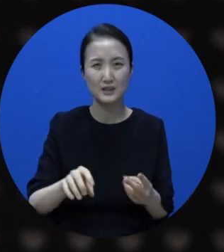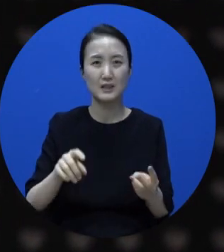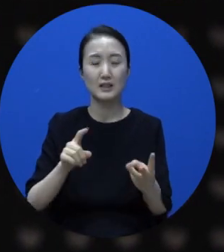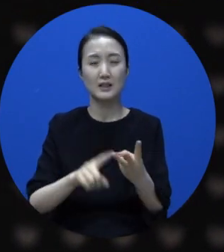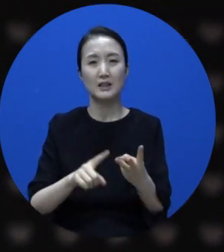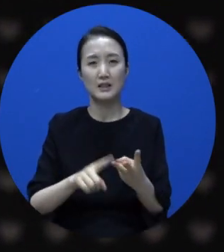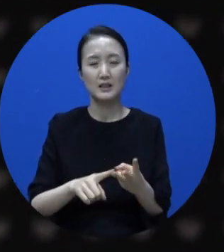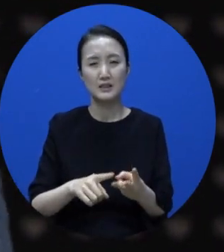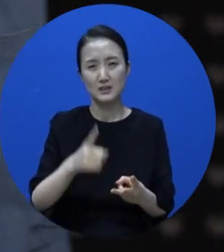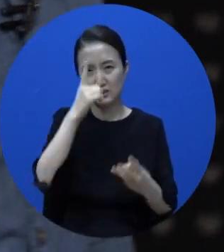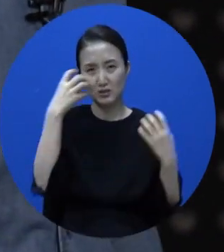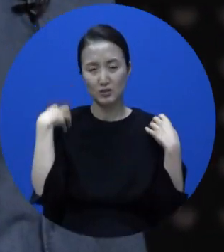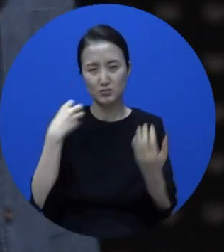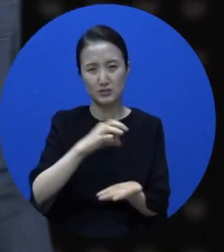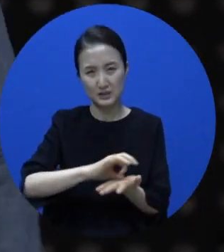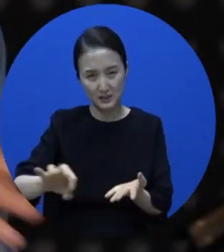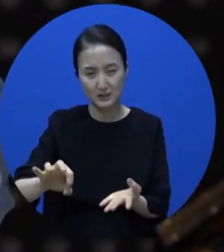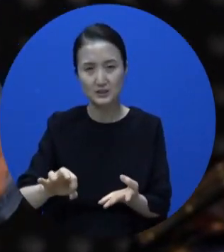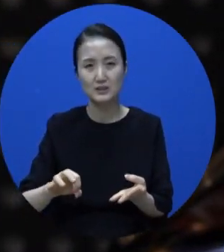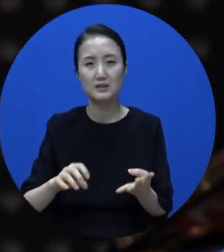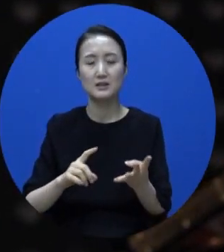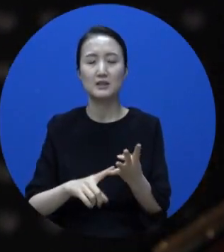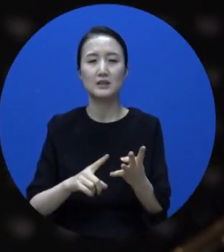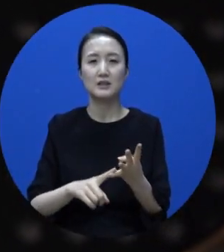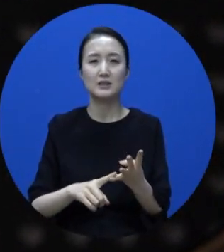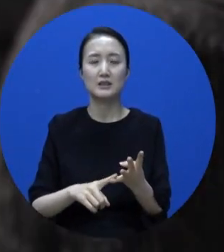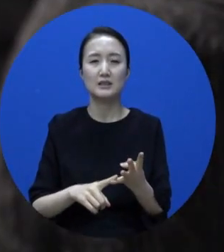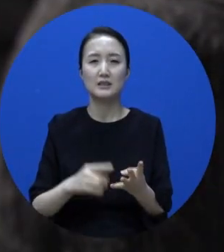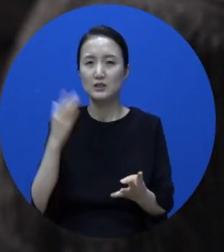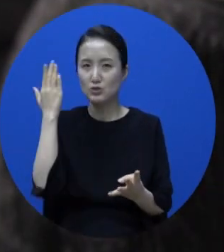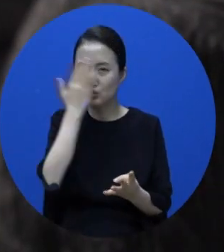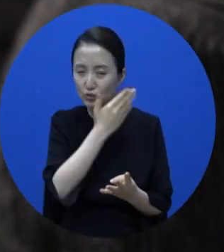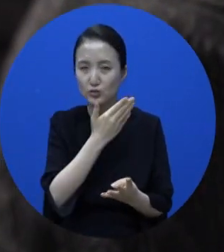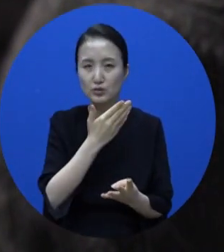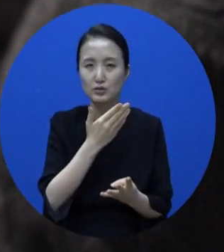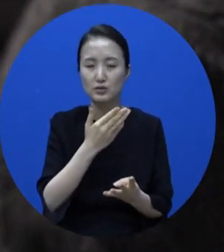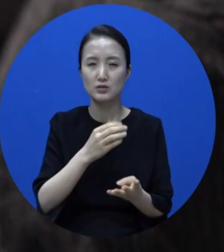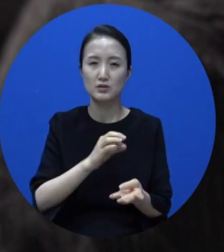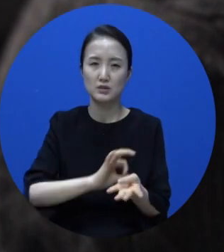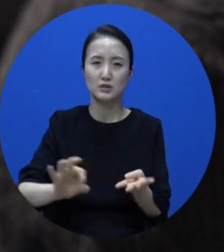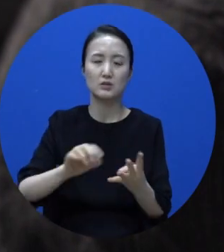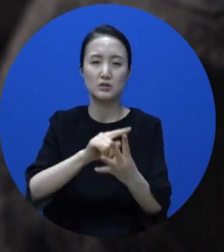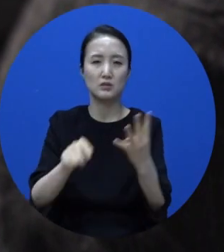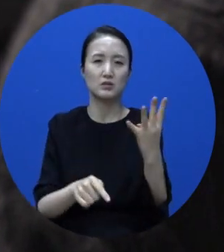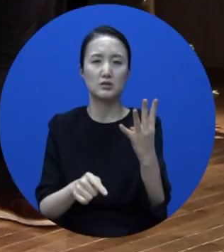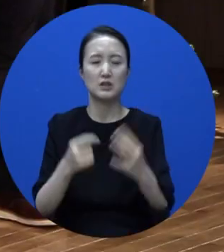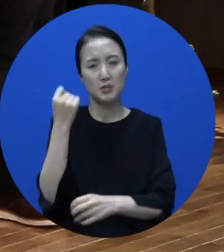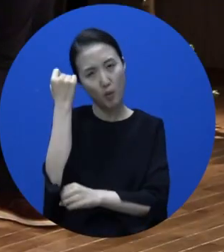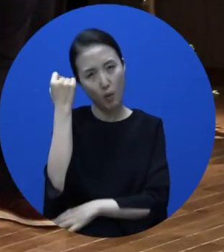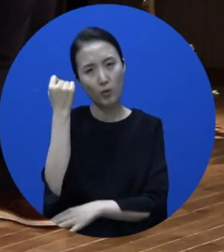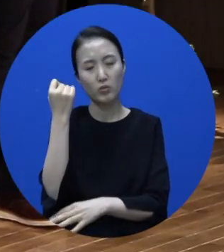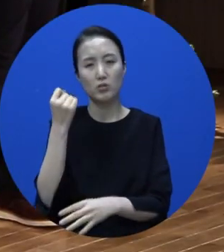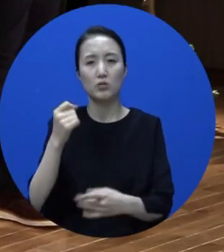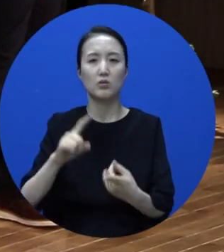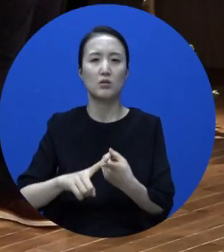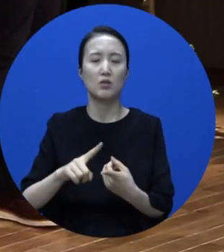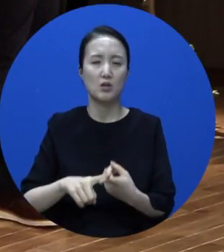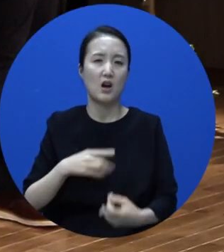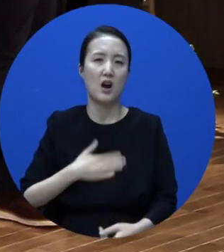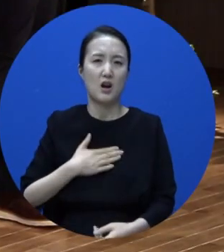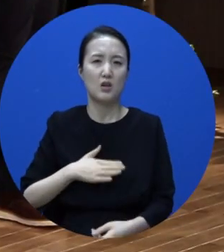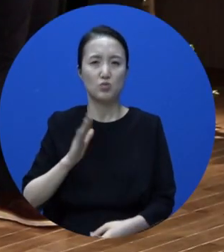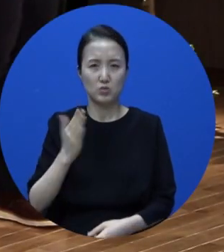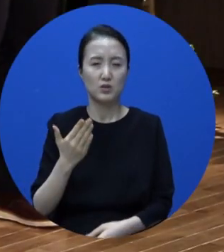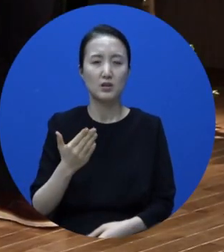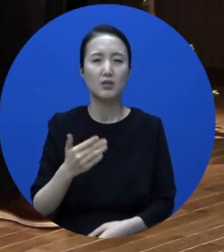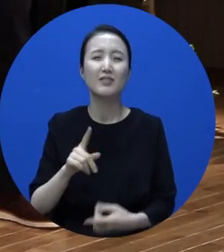60 수출이 및 아 라고 할 수 있어야 된다고 까지 설명 해 놨어요 그렇게 우린 반드시 기억을 해야 됩니다 그래야 경제 돌아가는